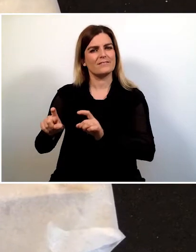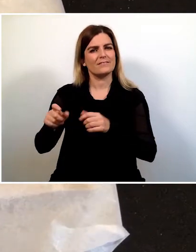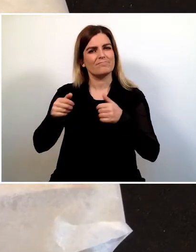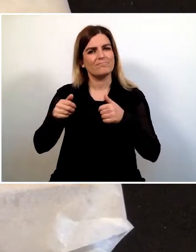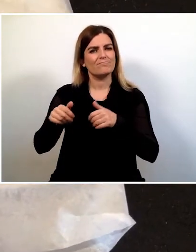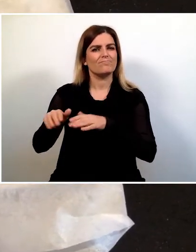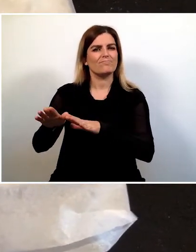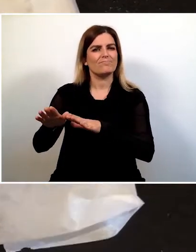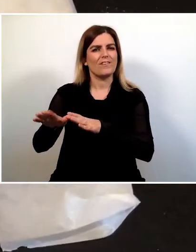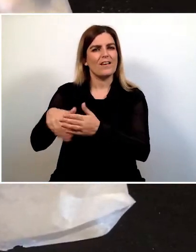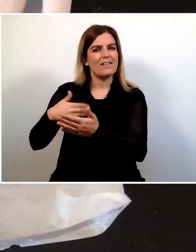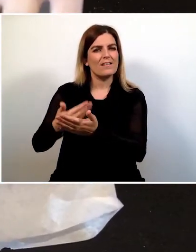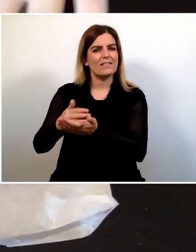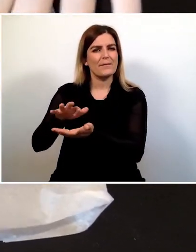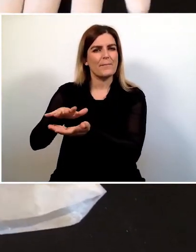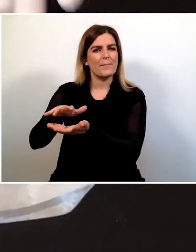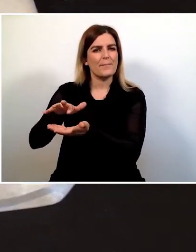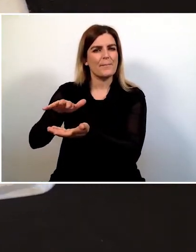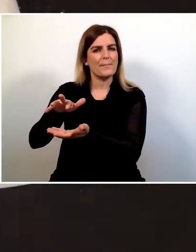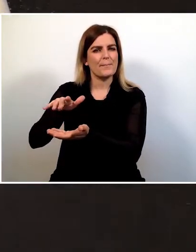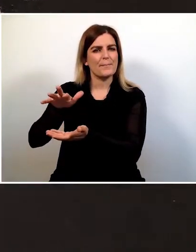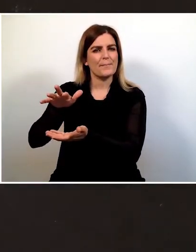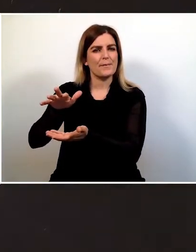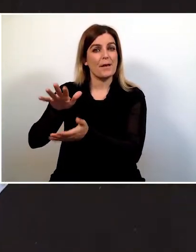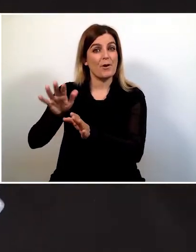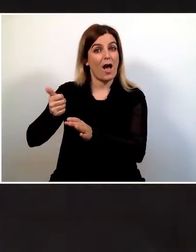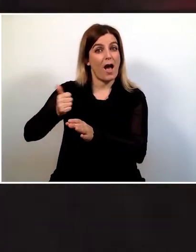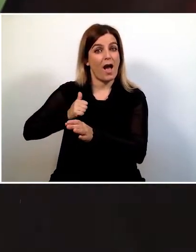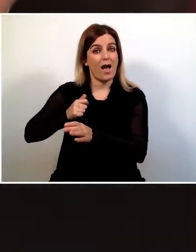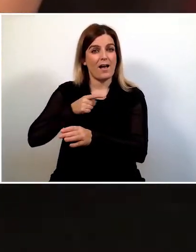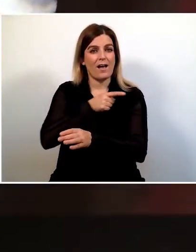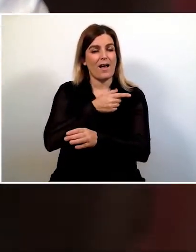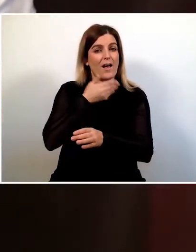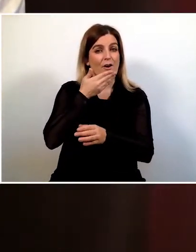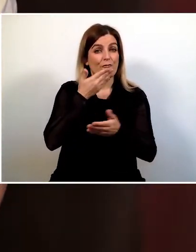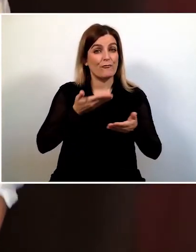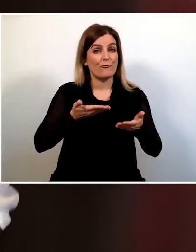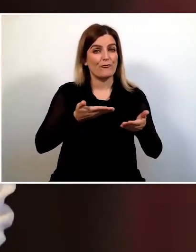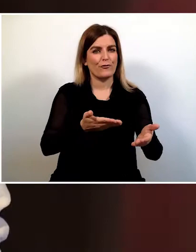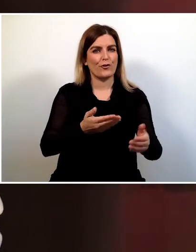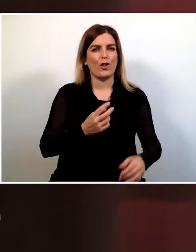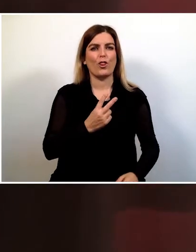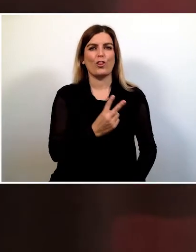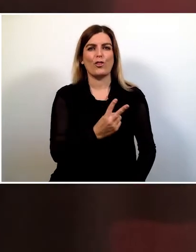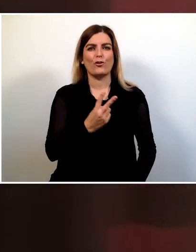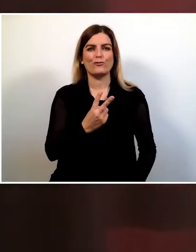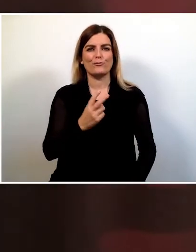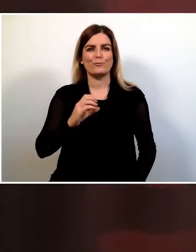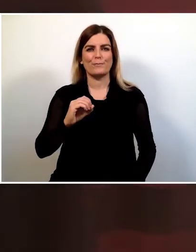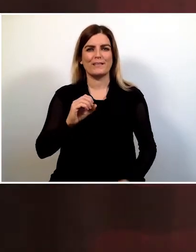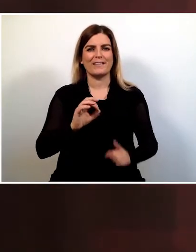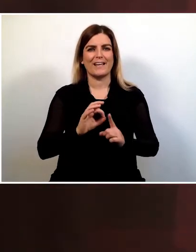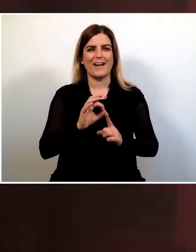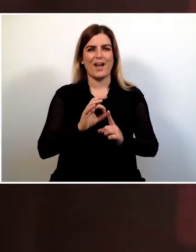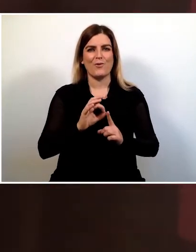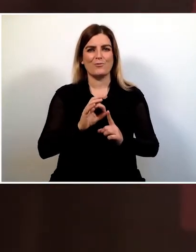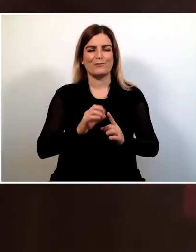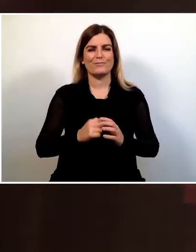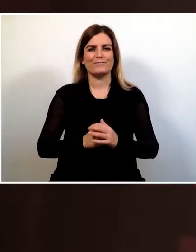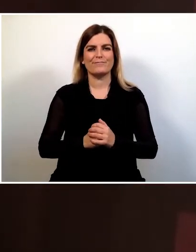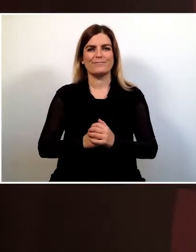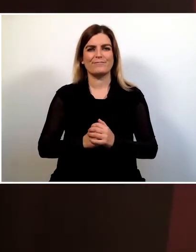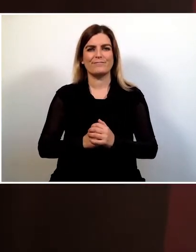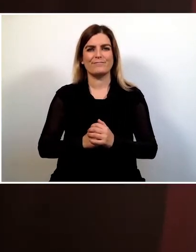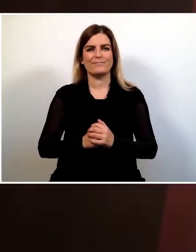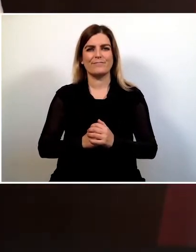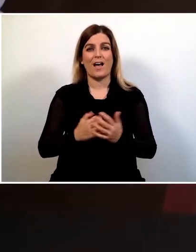un altre cop, que pugi volum, i mentrestant posem a 220 graus al forn. Molt bé, ja